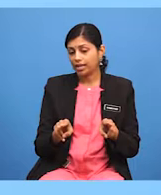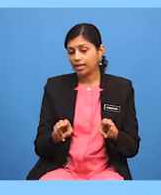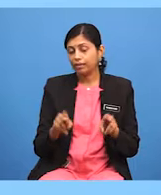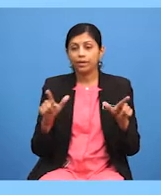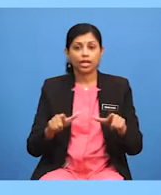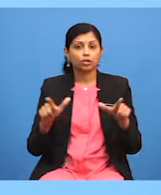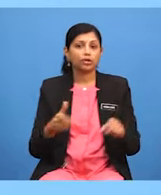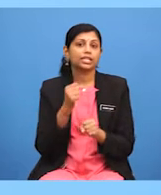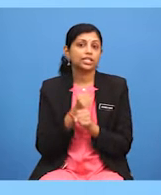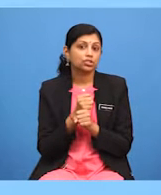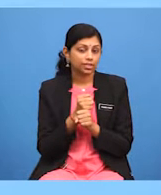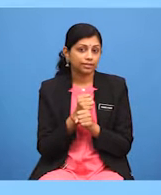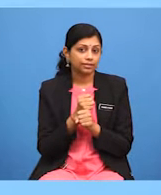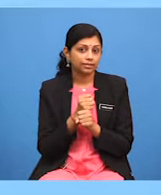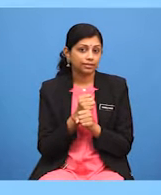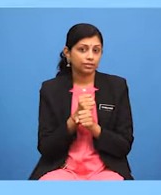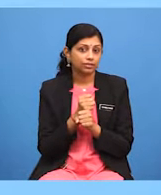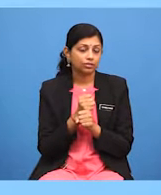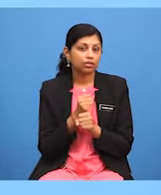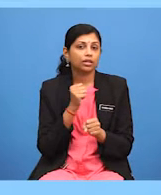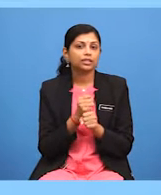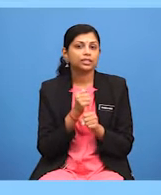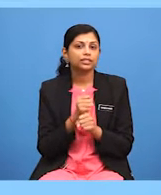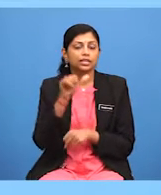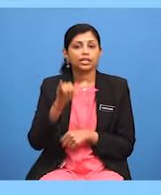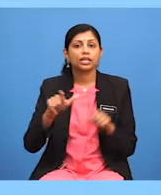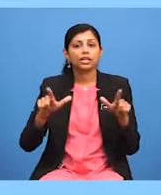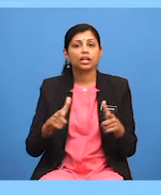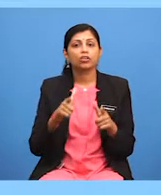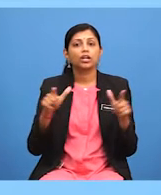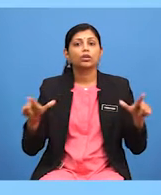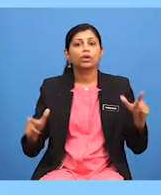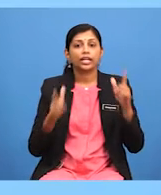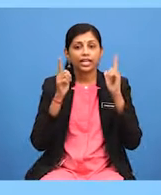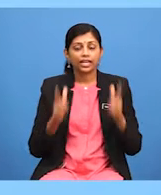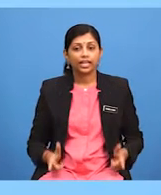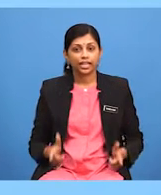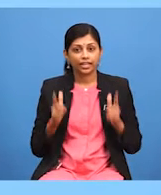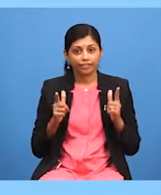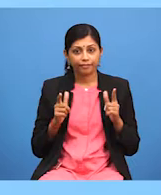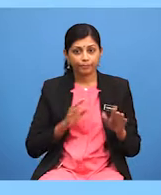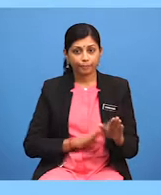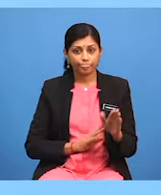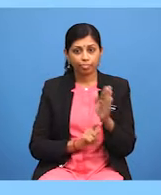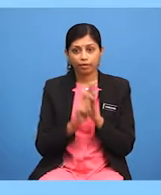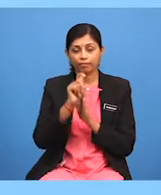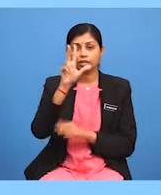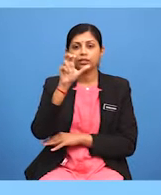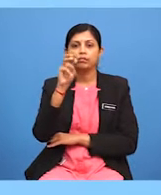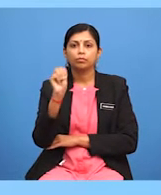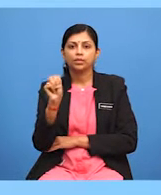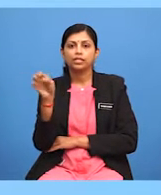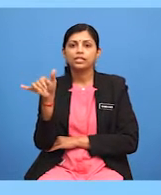kerja. Maka, kerja yang dilakukan oleh lift itu adalah